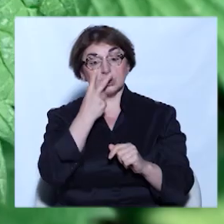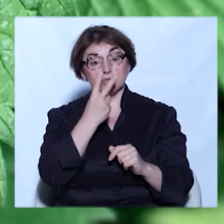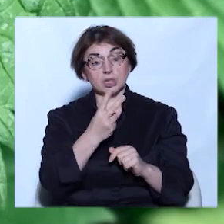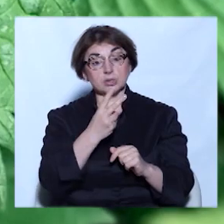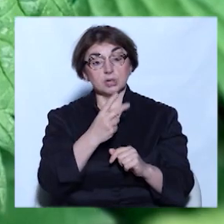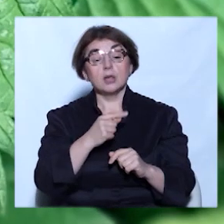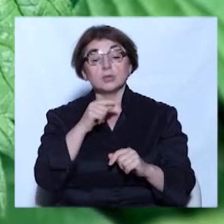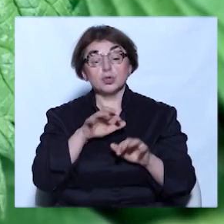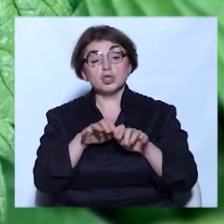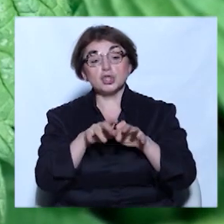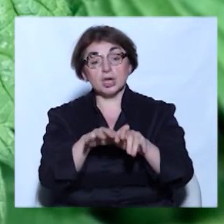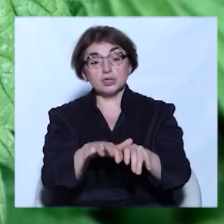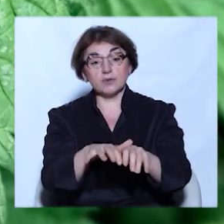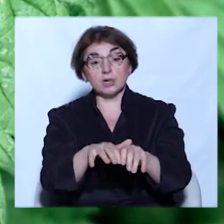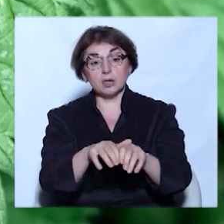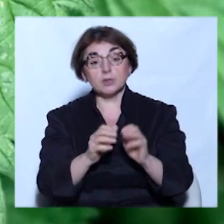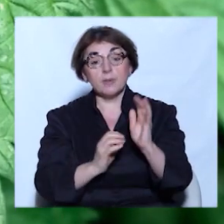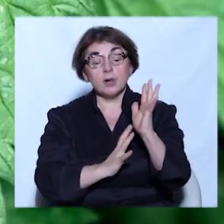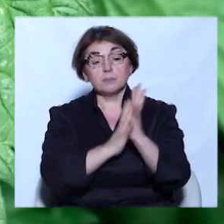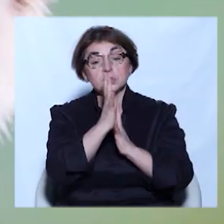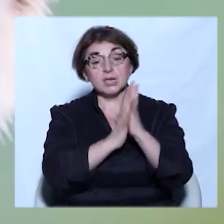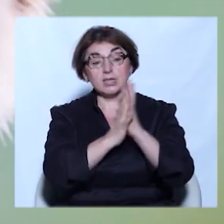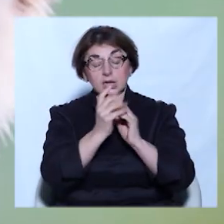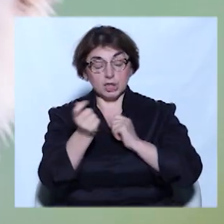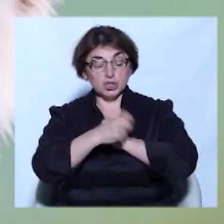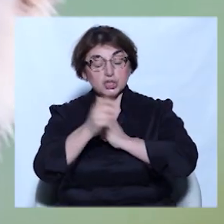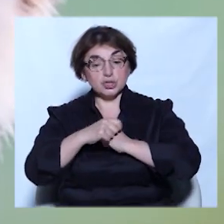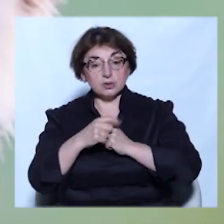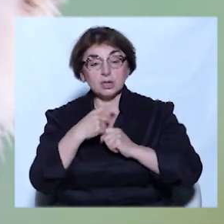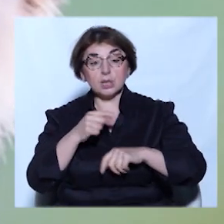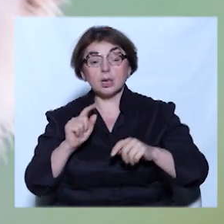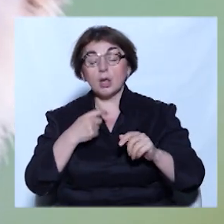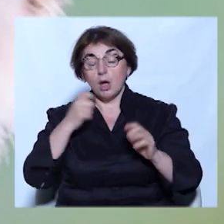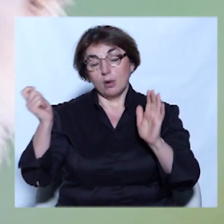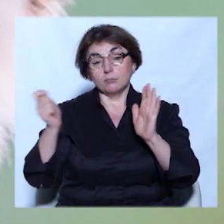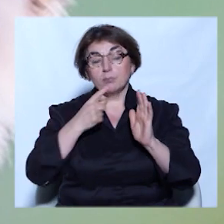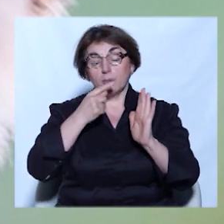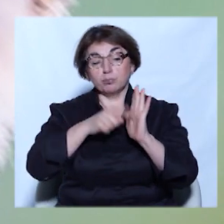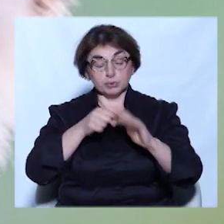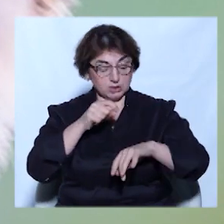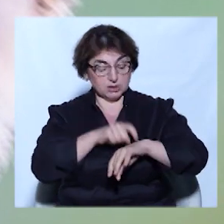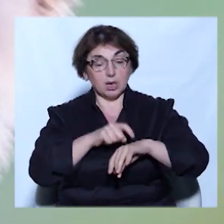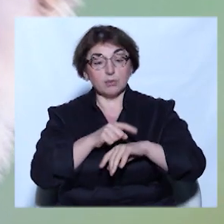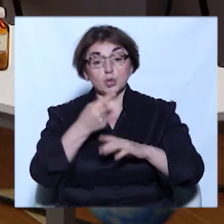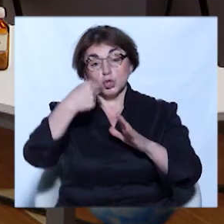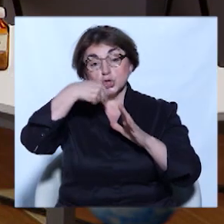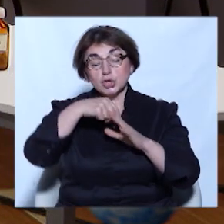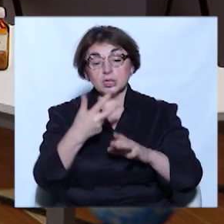ჭიანჭველა, მცენარე ჭინჭარი და ფუტკრის ნაკბენი გაგიკვირდება და ჭიანჭველმჟავას შეიცავს